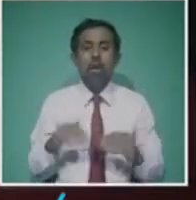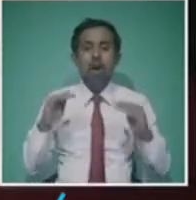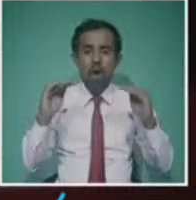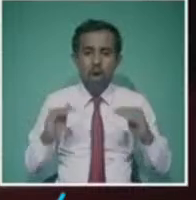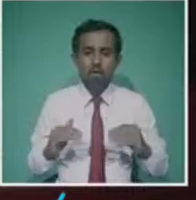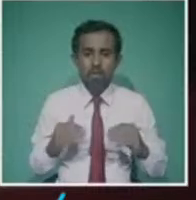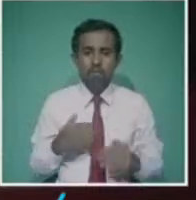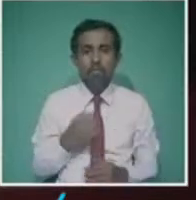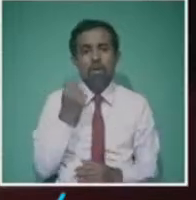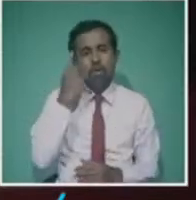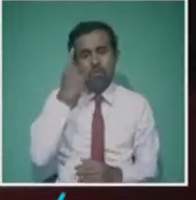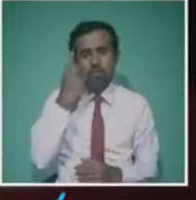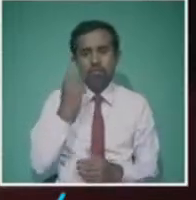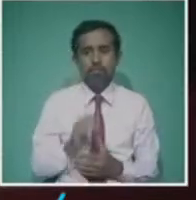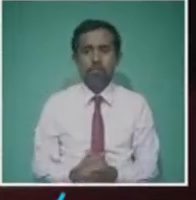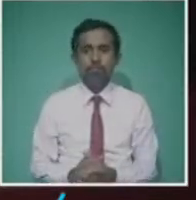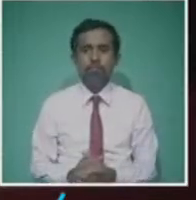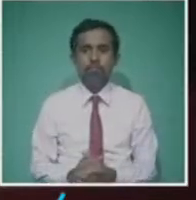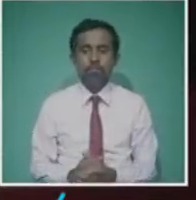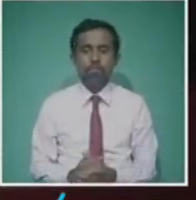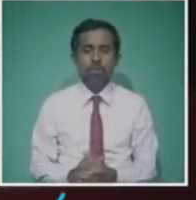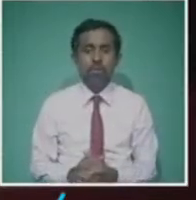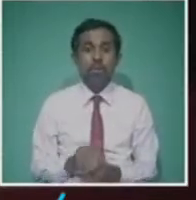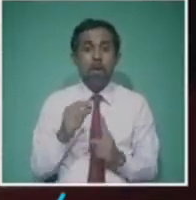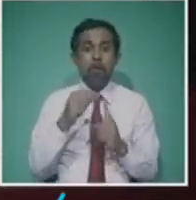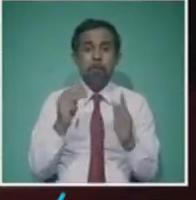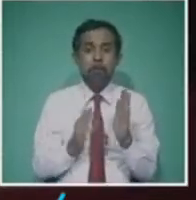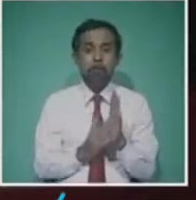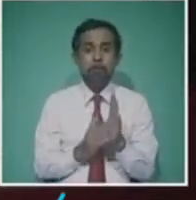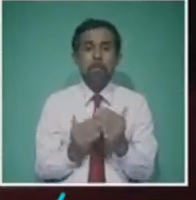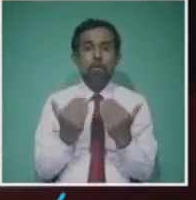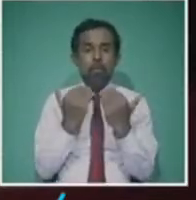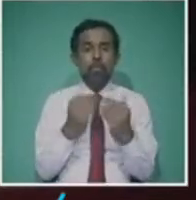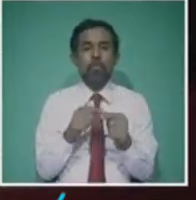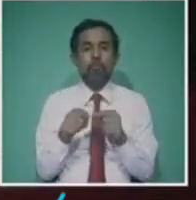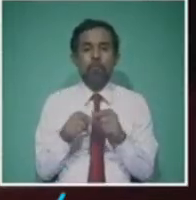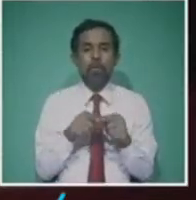යුතු කියන මතය මම ඉන්නවා. අගමැතිගේ උපදෙස් මත